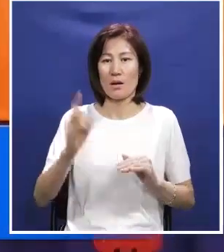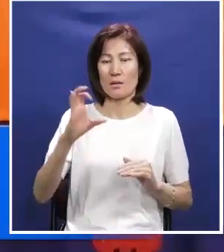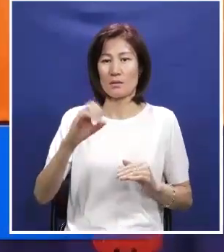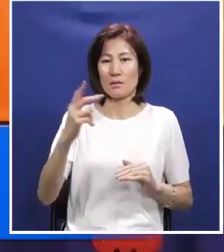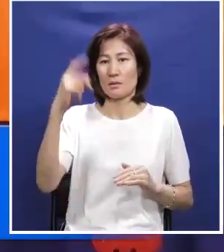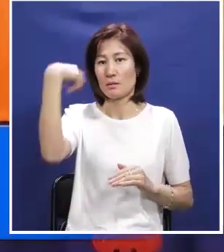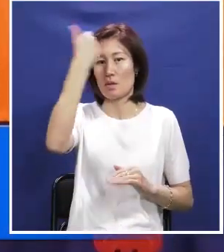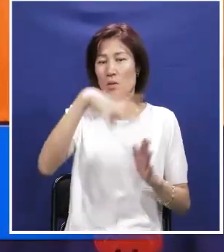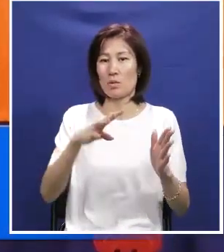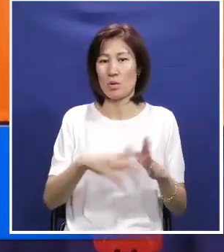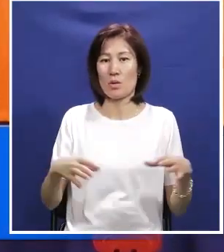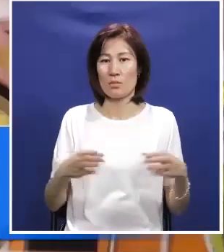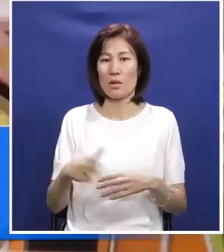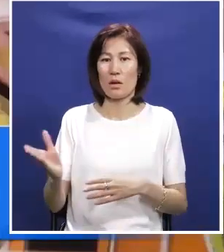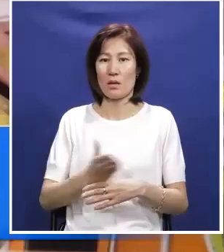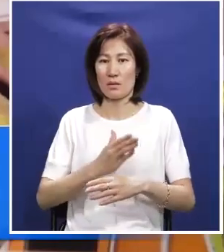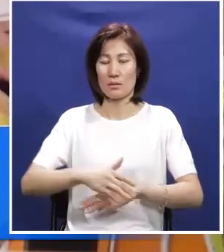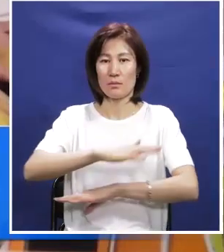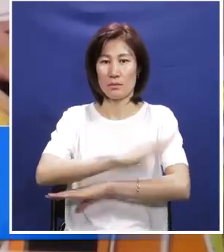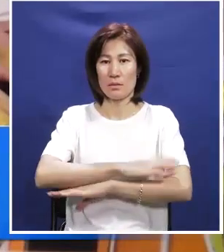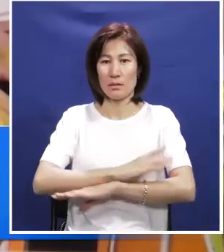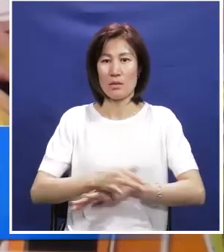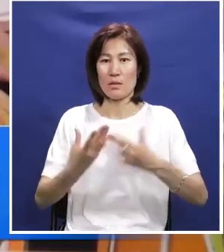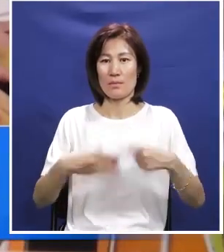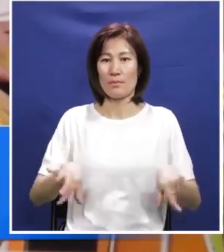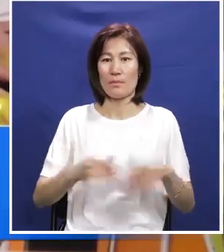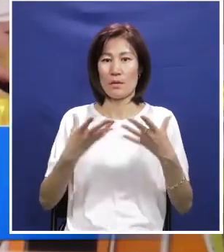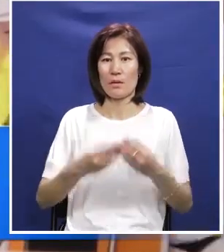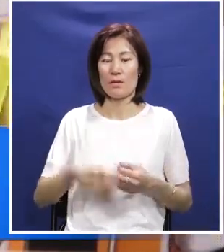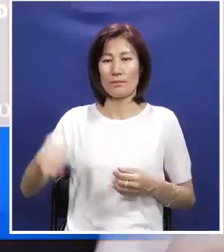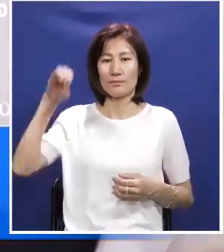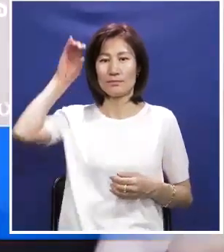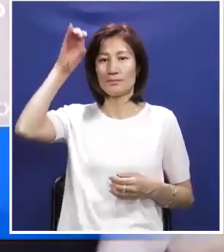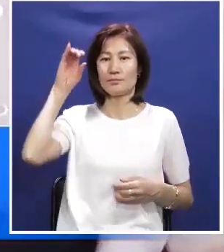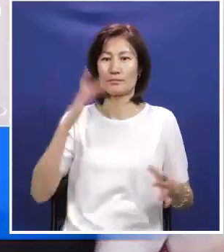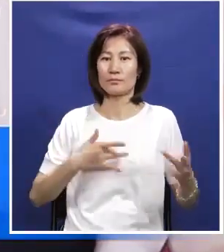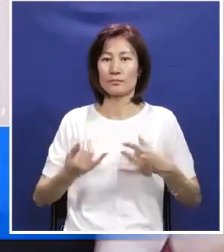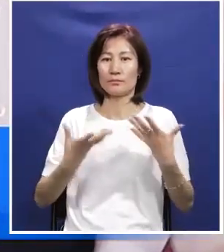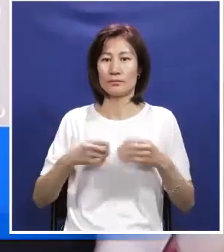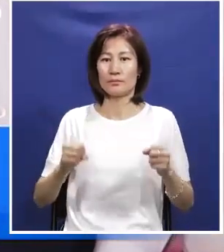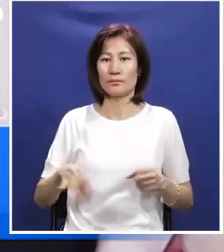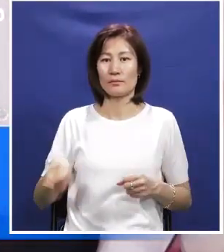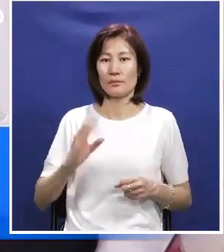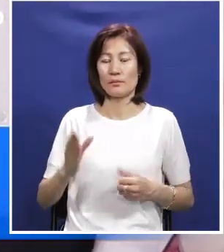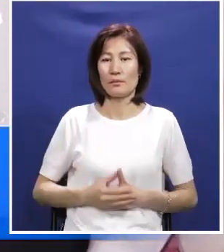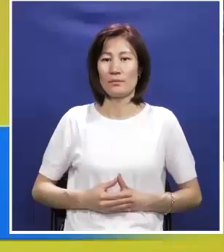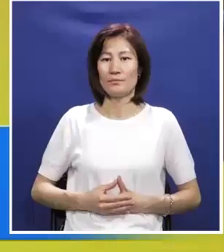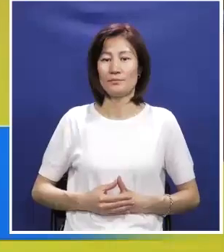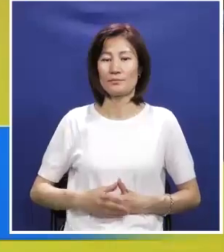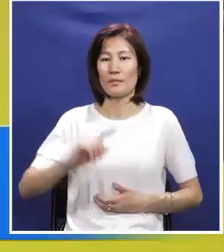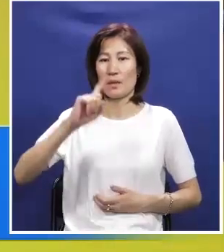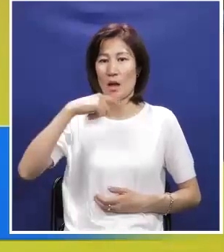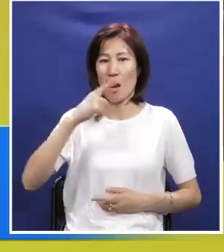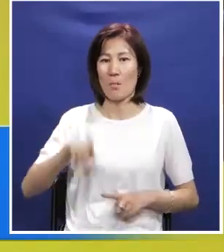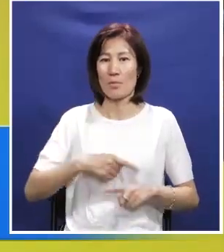арасында 9 топқа бөлініп ашық сабақтар ұйымдастырылды. Сонымен қатар өзбек мәдени орталығының төрағасы Абдумутал Исраиловтың